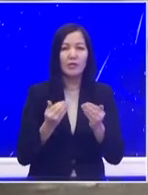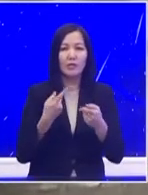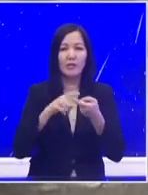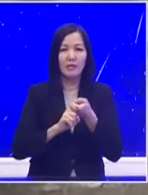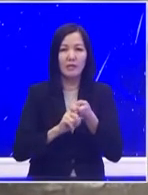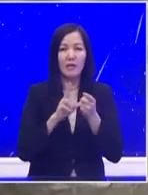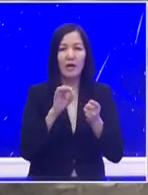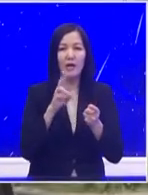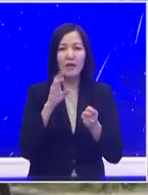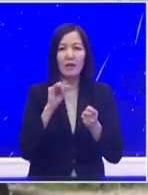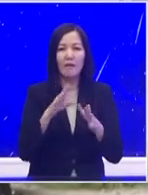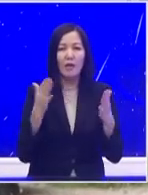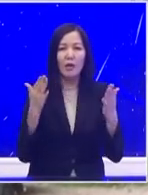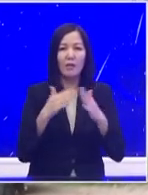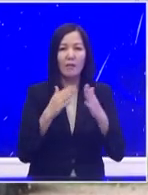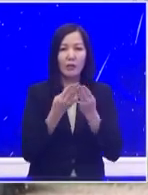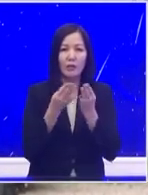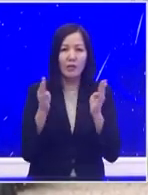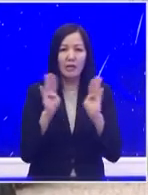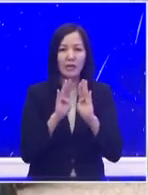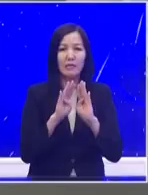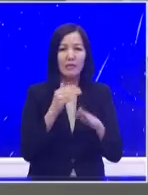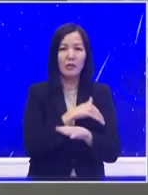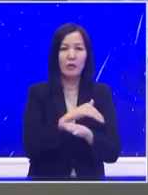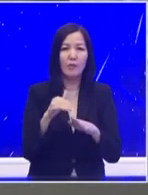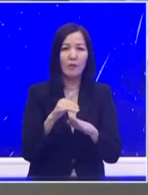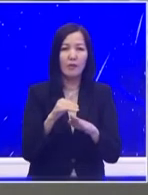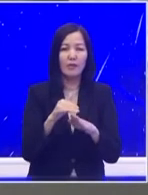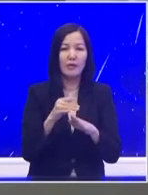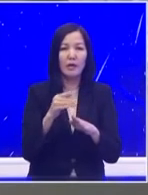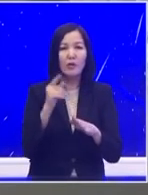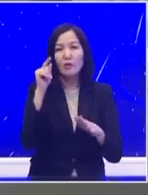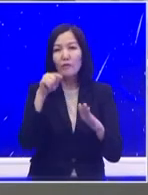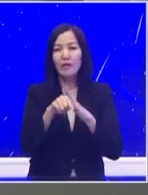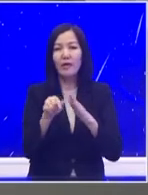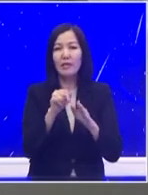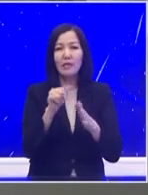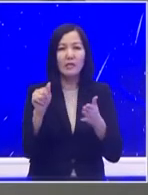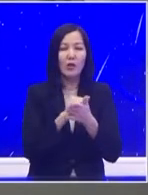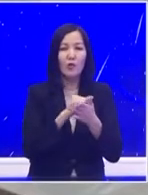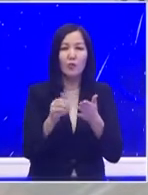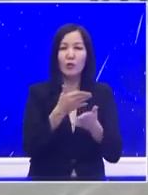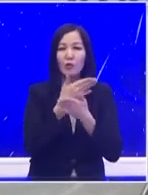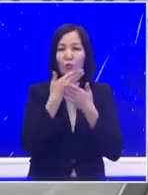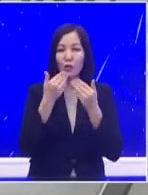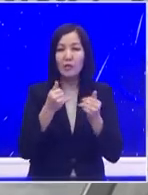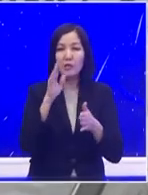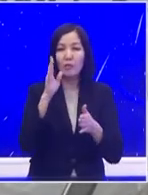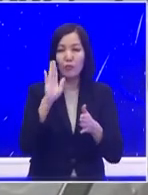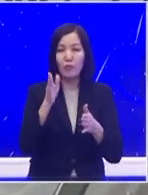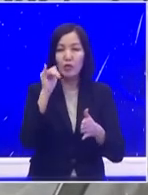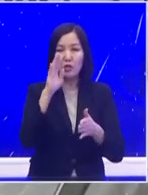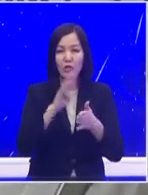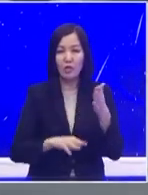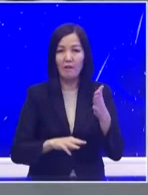и тотальный домашний карантин. За выход на улицу без уважительных причин и соответствующих документов налагается штраф. 100